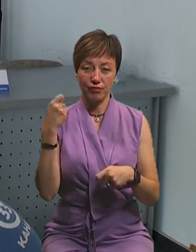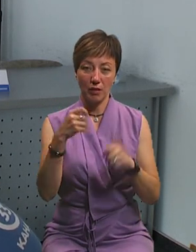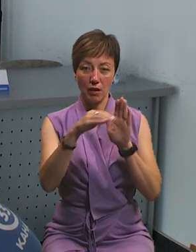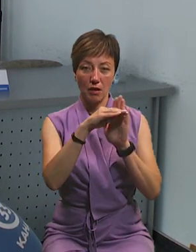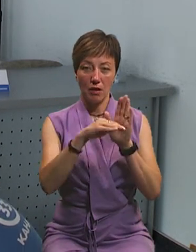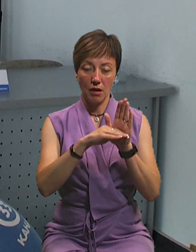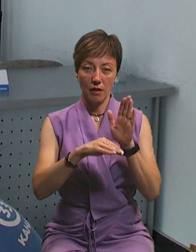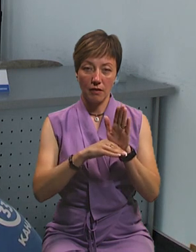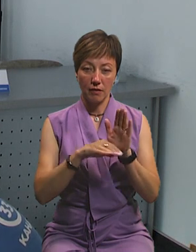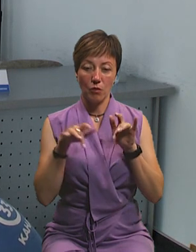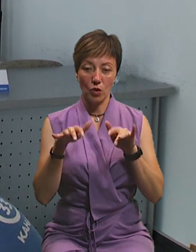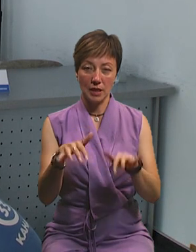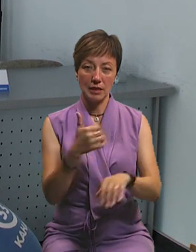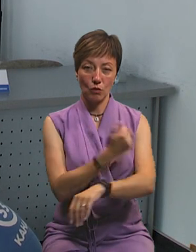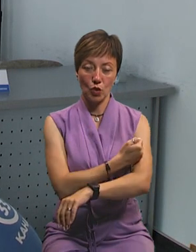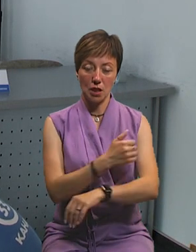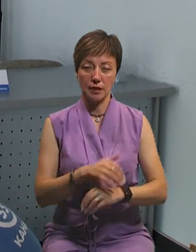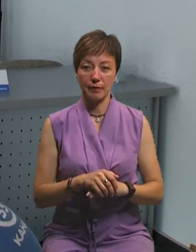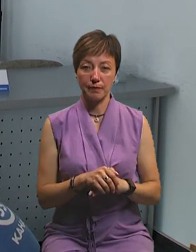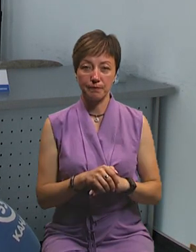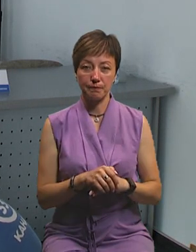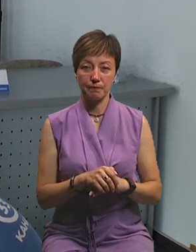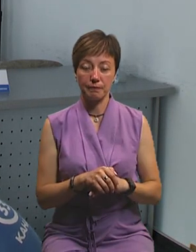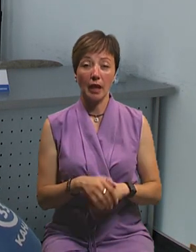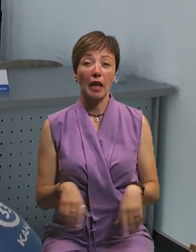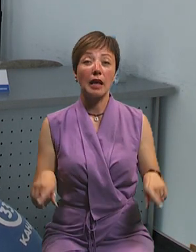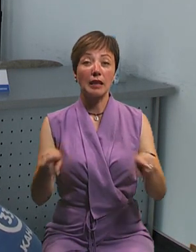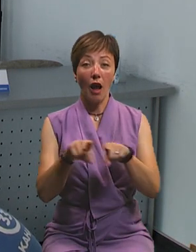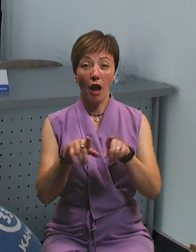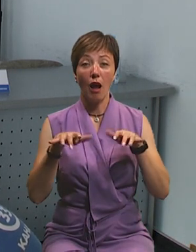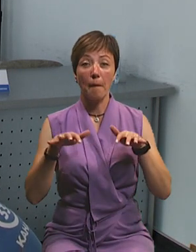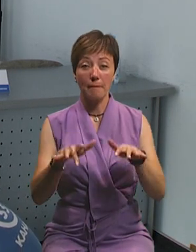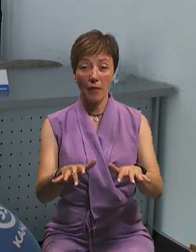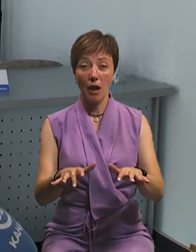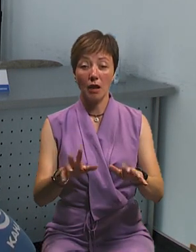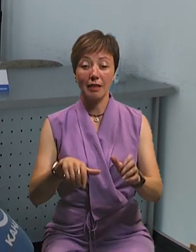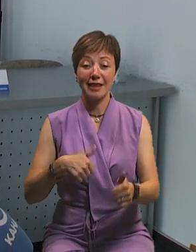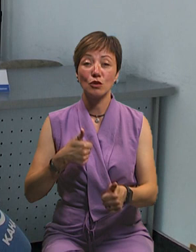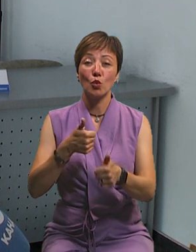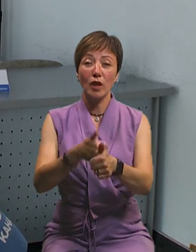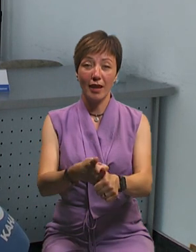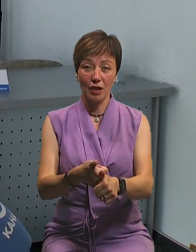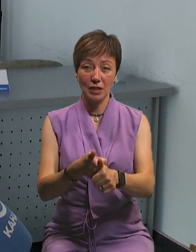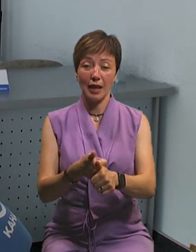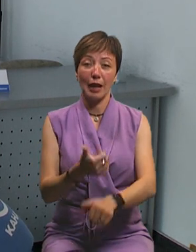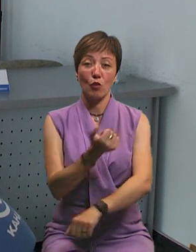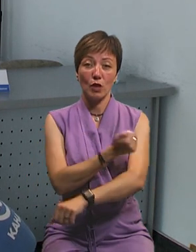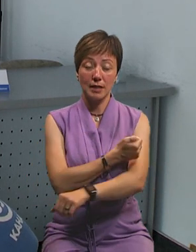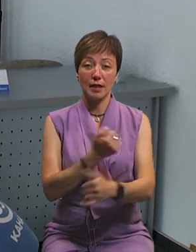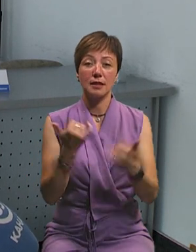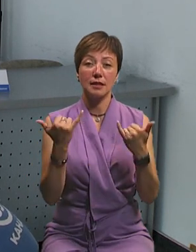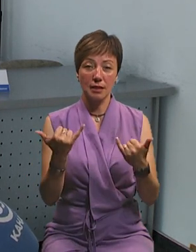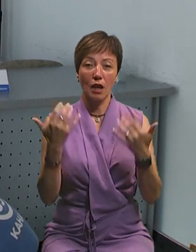ці процеси імунізації така компанія в наздоганяючий імунізації зараз уже